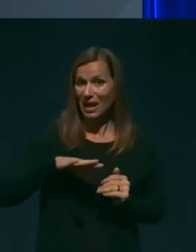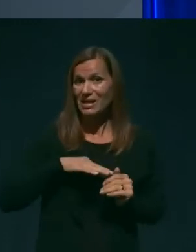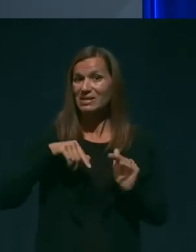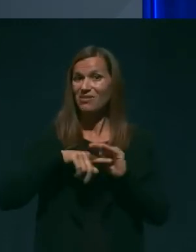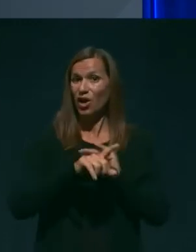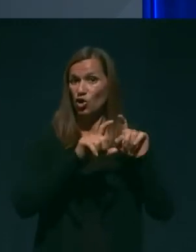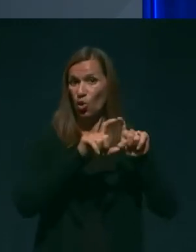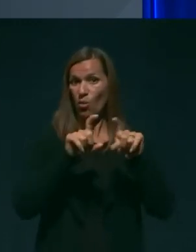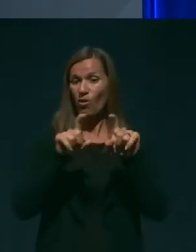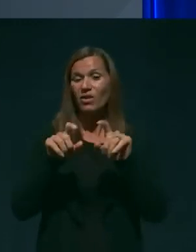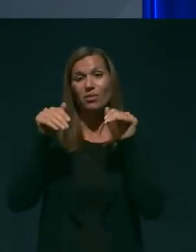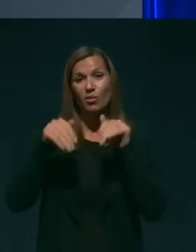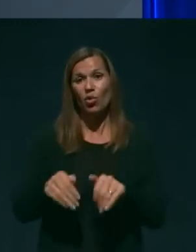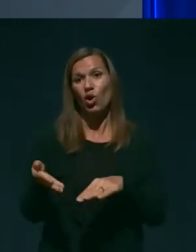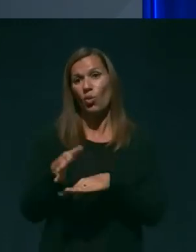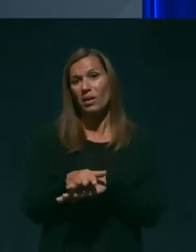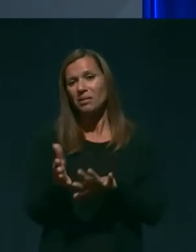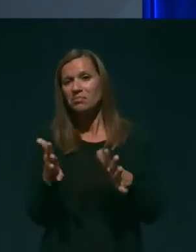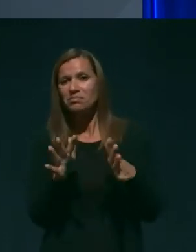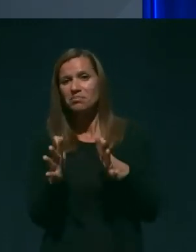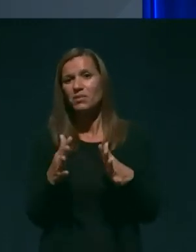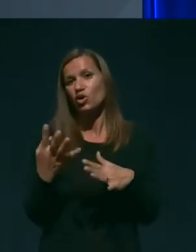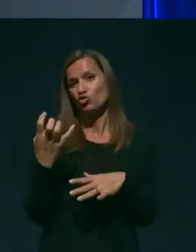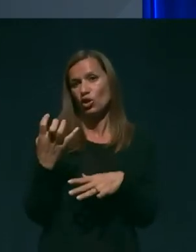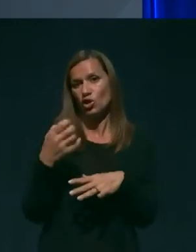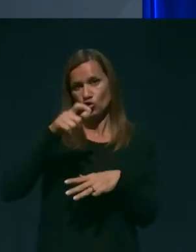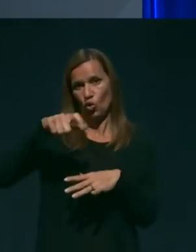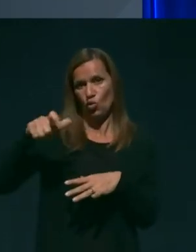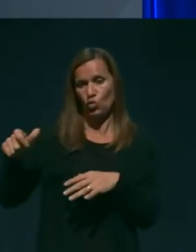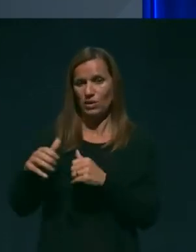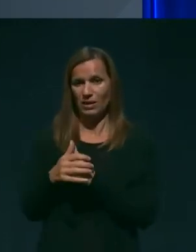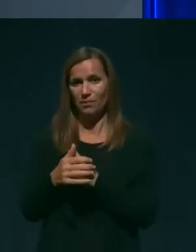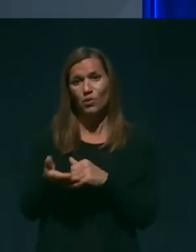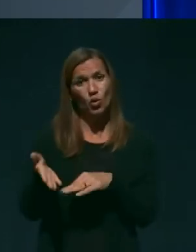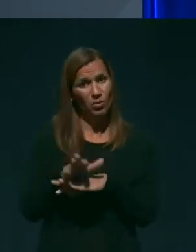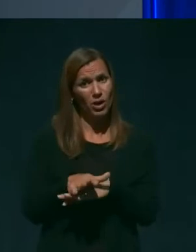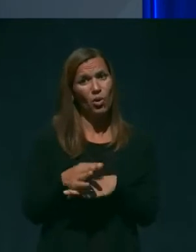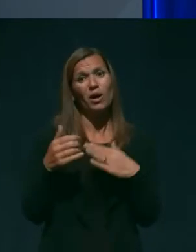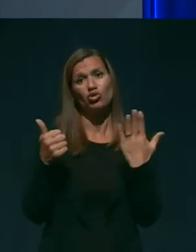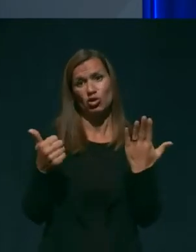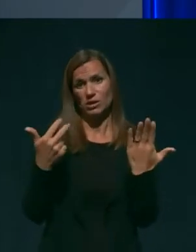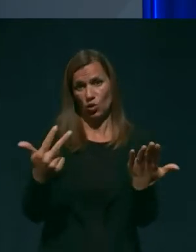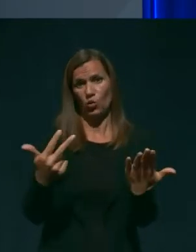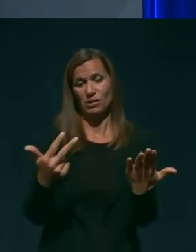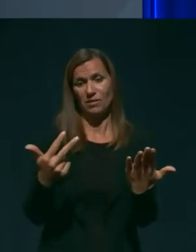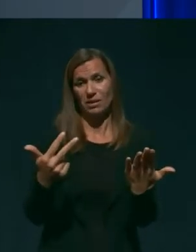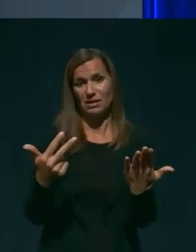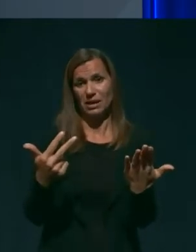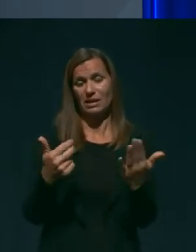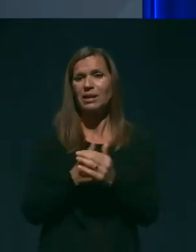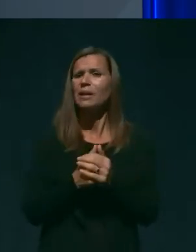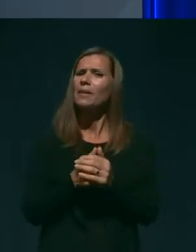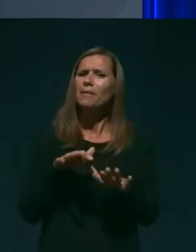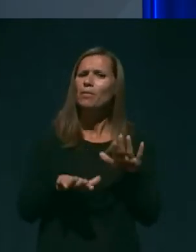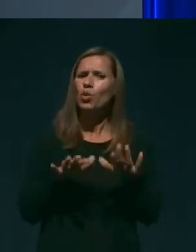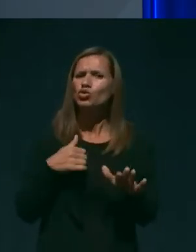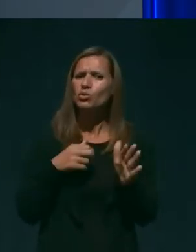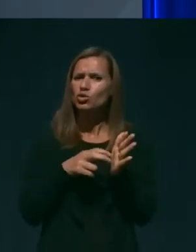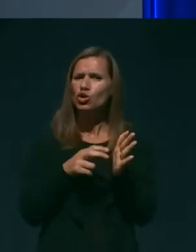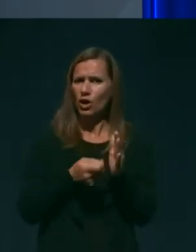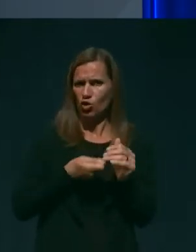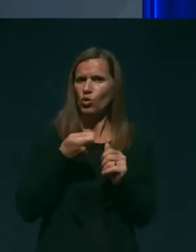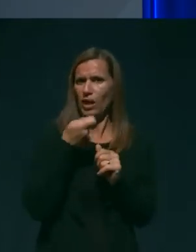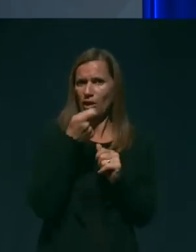moralo umreti blizu 400 ljudi. Kot veste, jih je umrlo v 86. Morda bi še dodatno